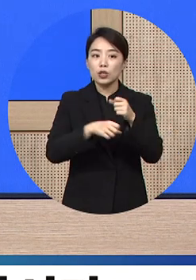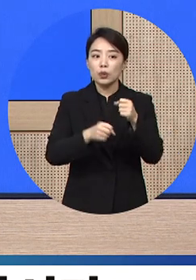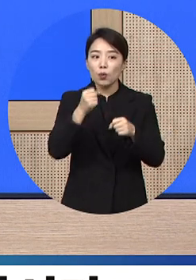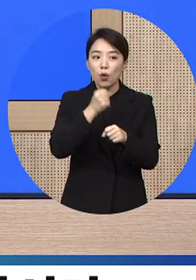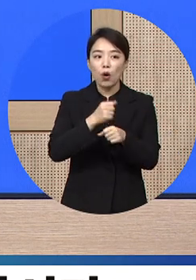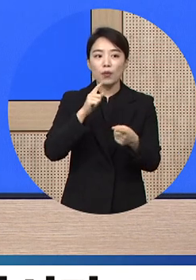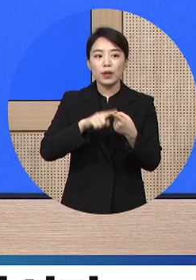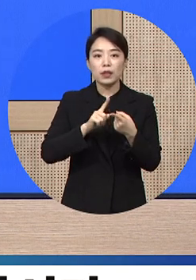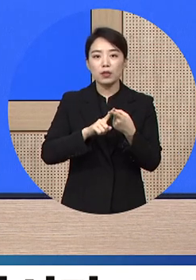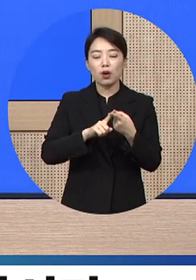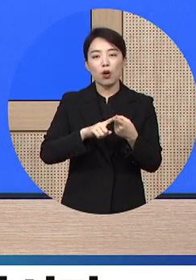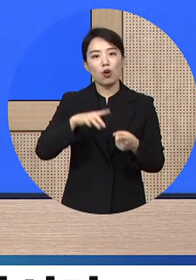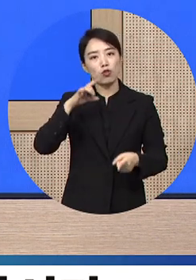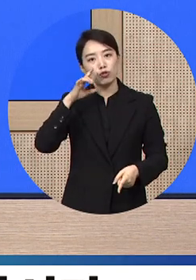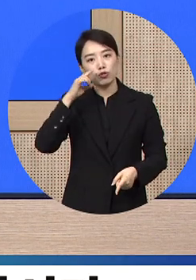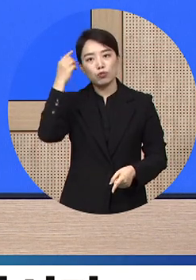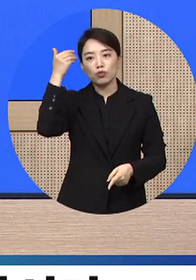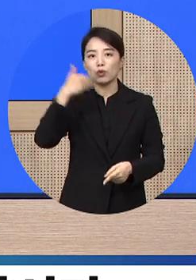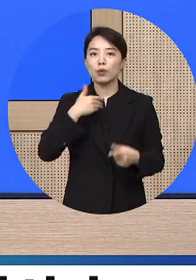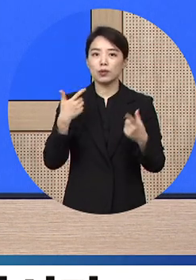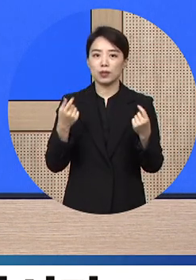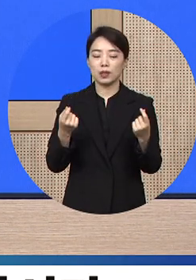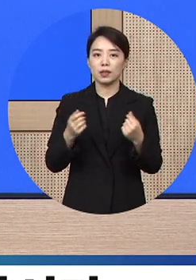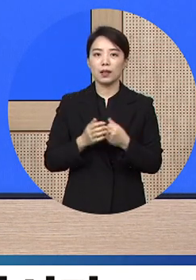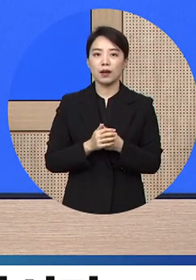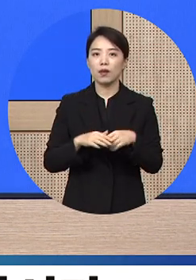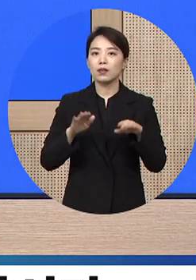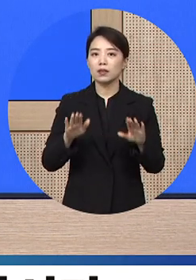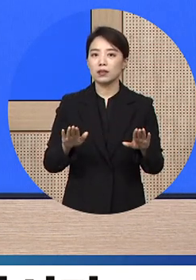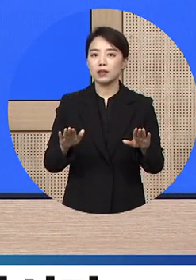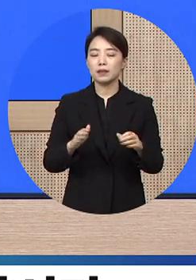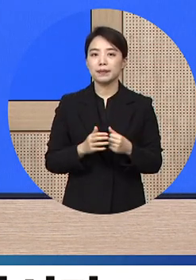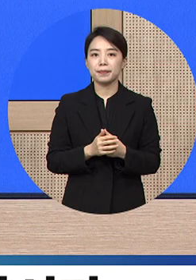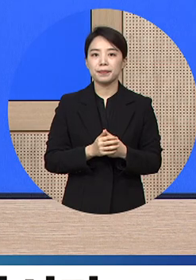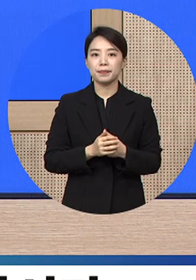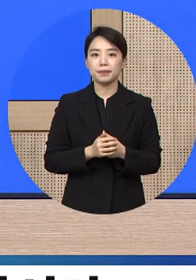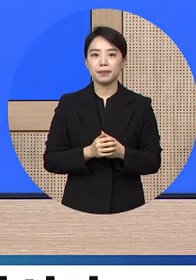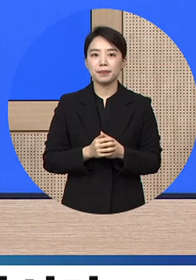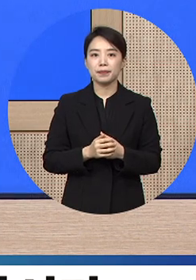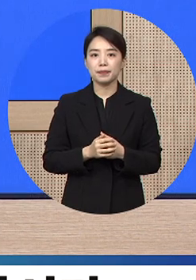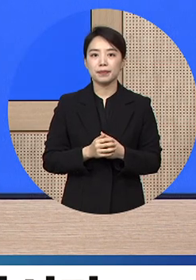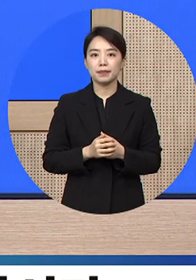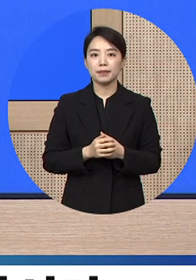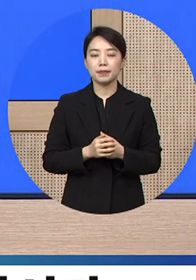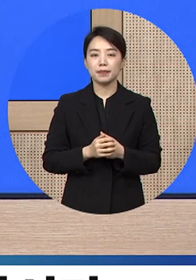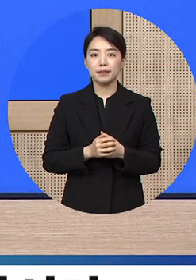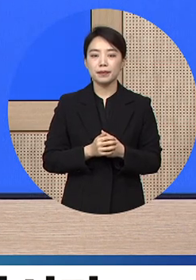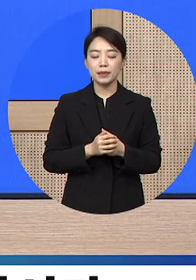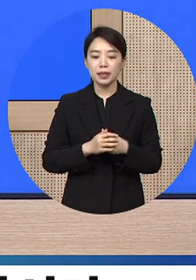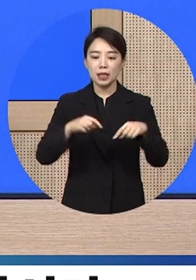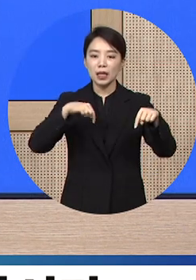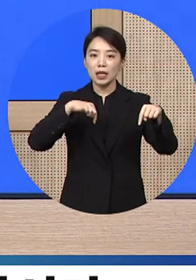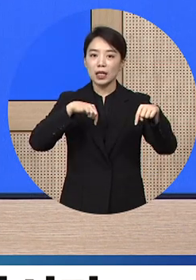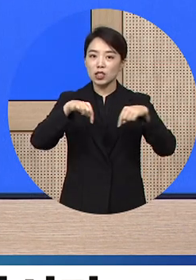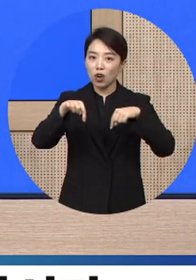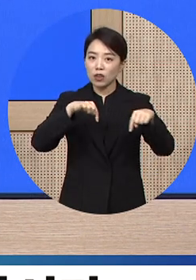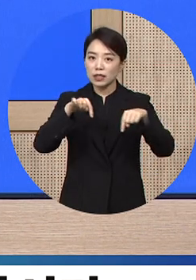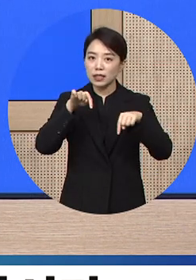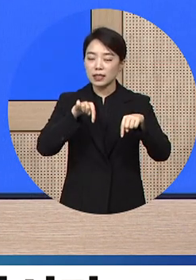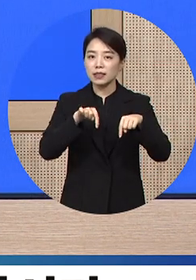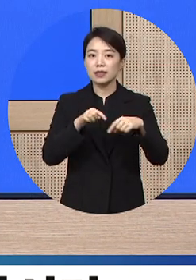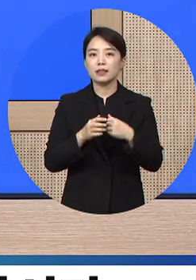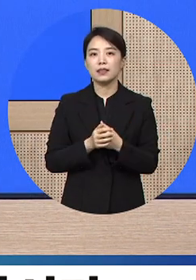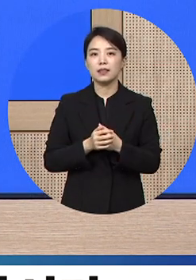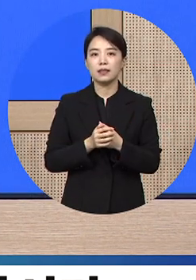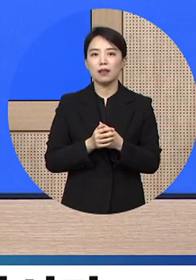얘기를 하신 것 같습니다. 지금의 이 정치는 앞에서도